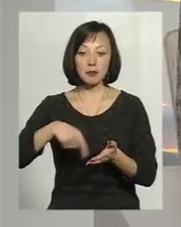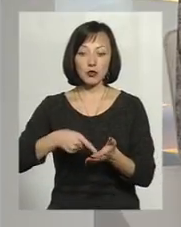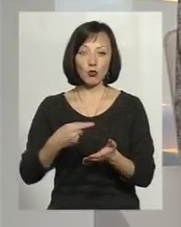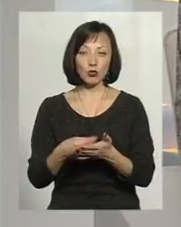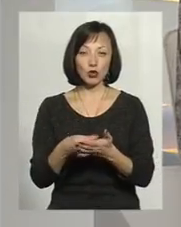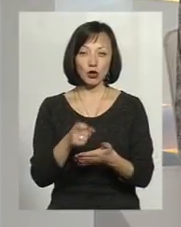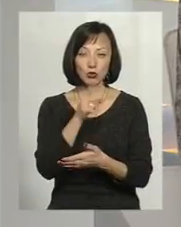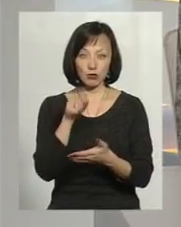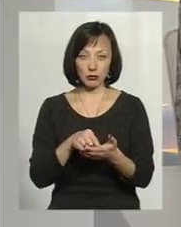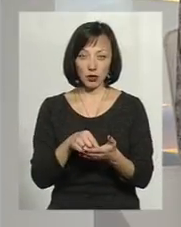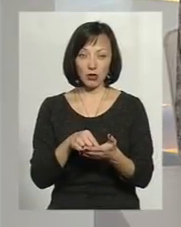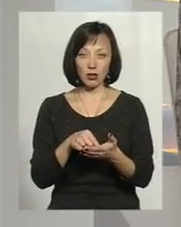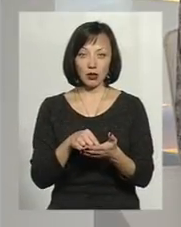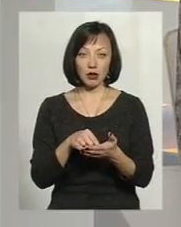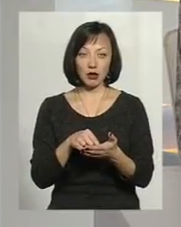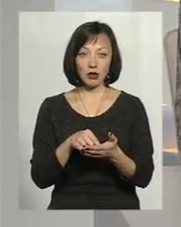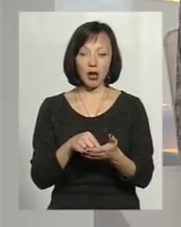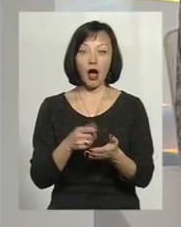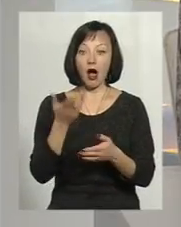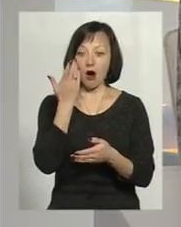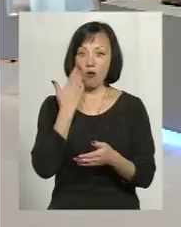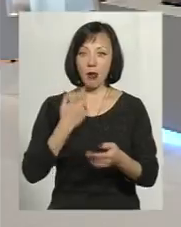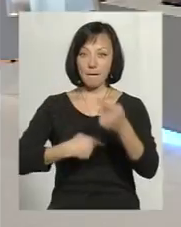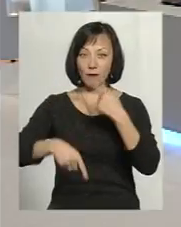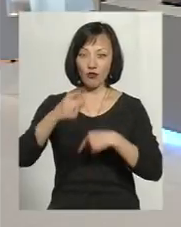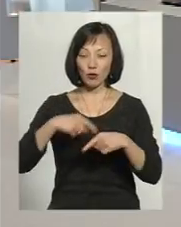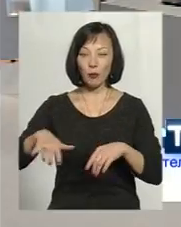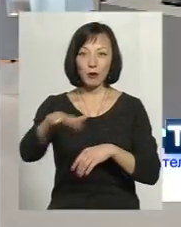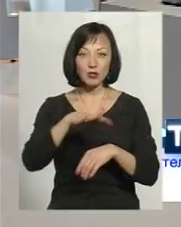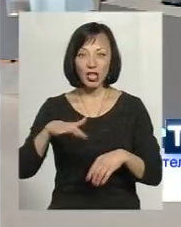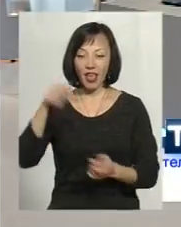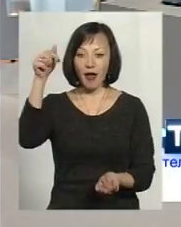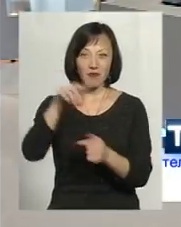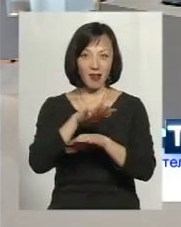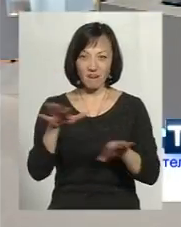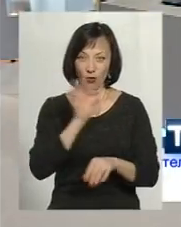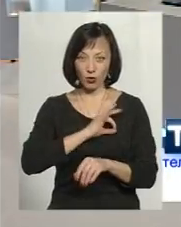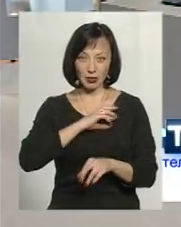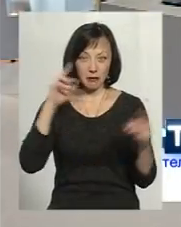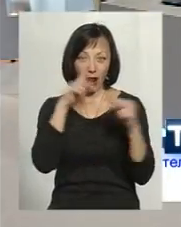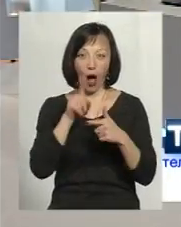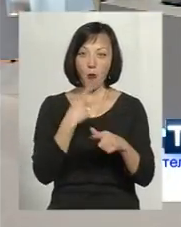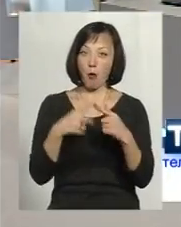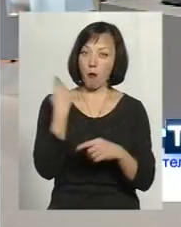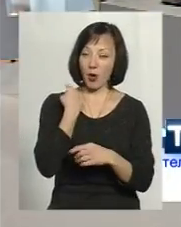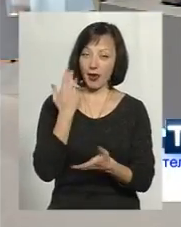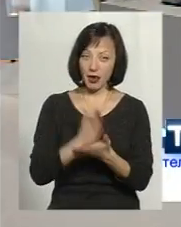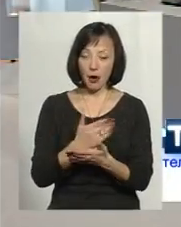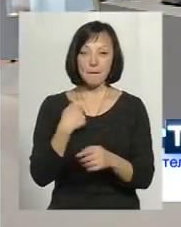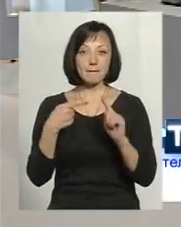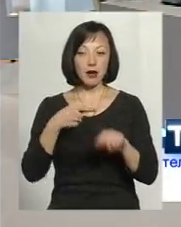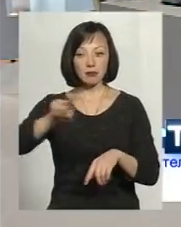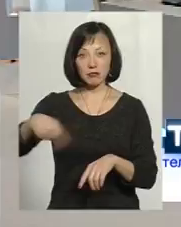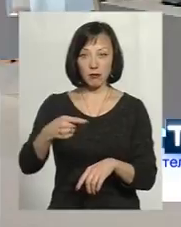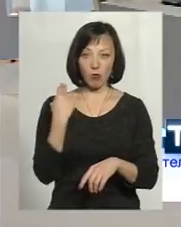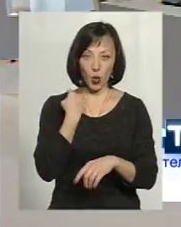казни? Повернувши те приміщення, яке використовується не за цільовим призначенням, або за яке є борги, ми, по-перше,